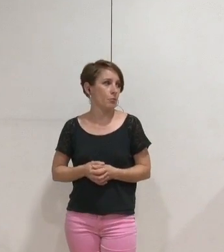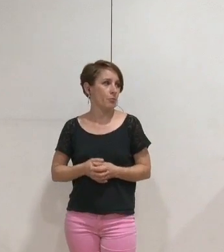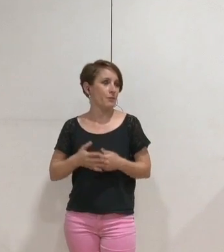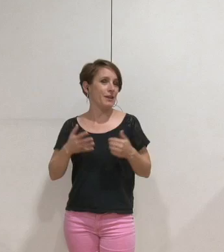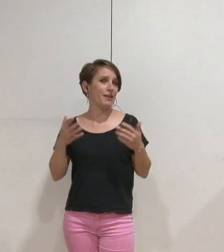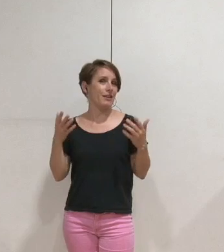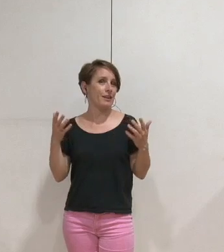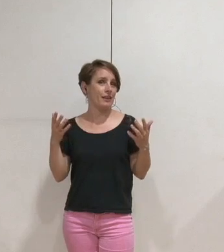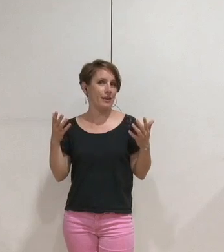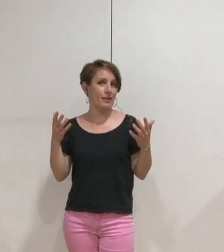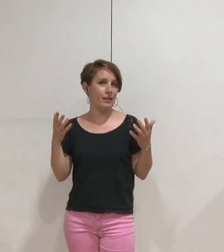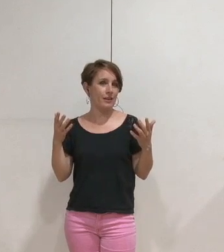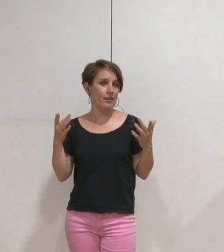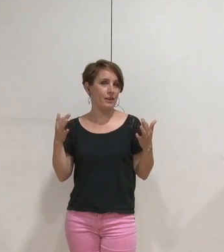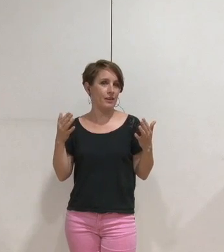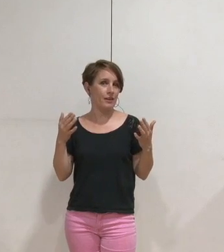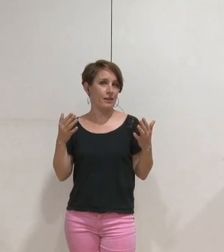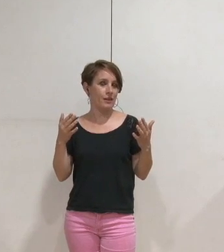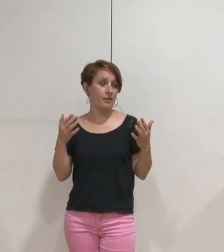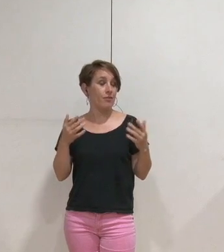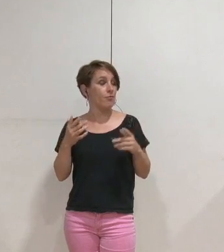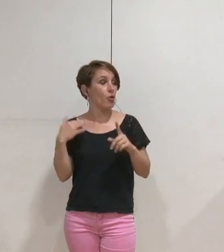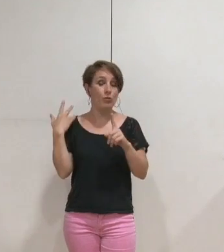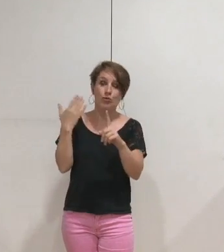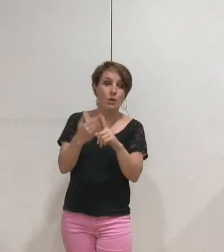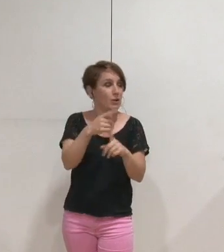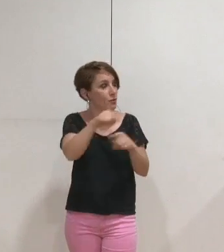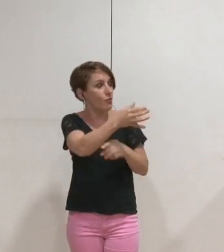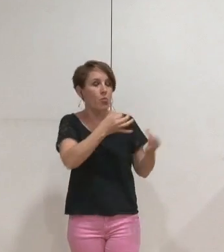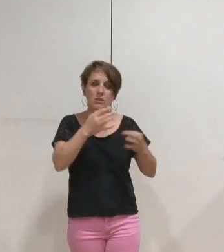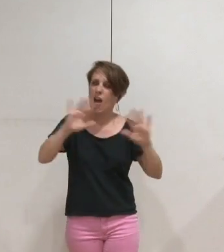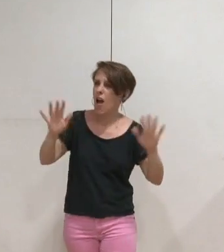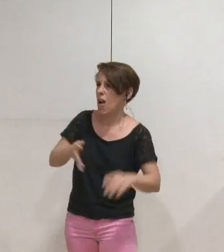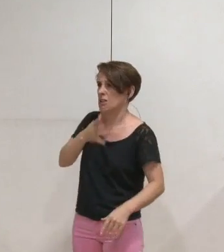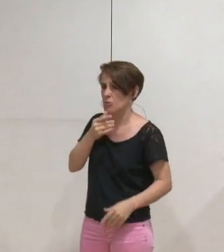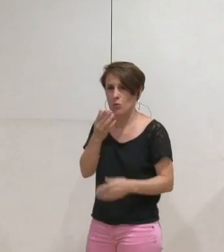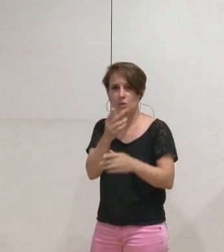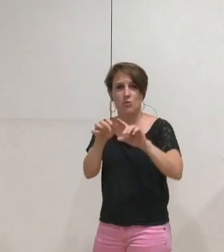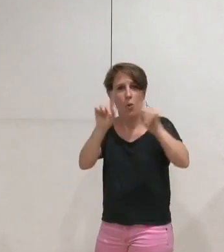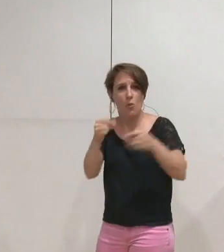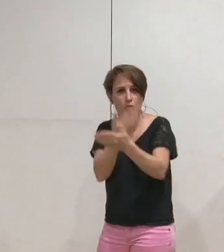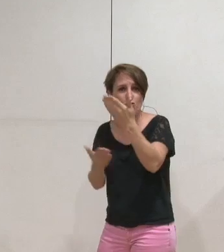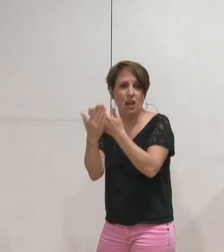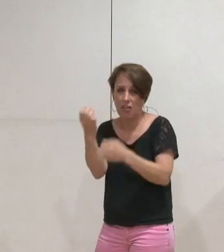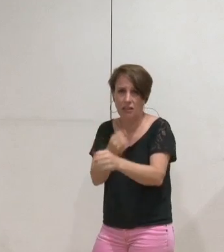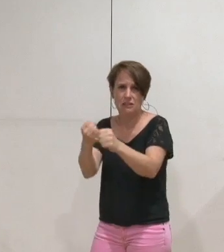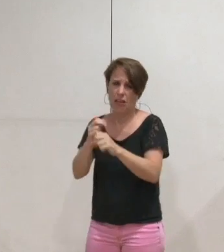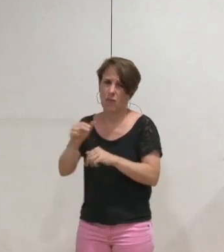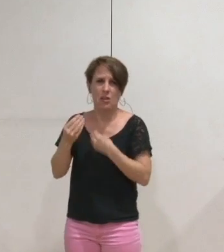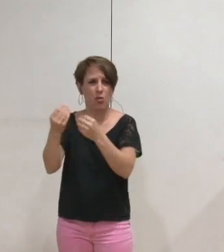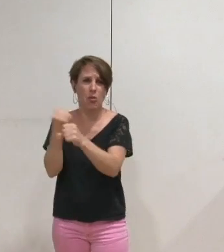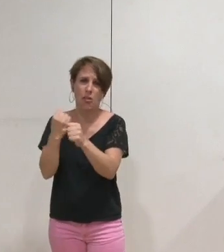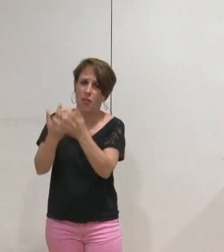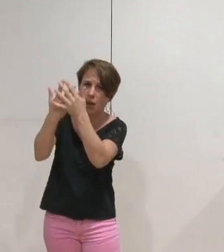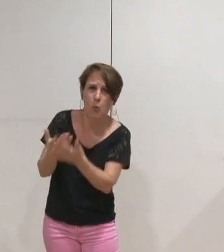euh que l'argument qui consistait à dire ça va alourdir le travail des services de créer un budget annexe pour le Palais des Sports et quand on